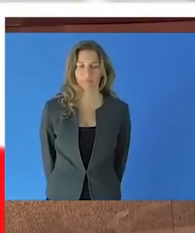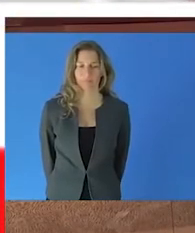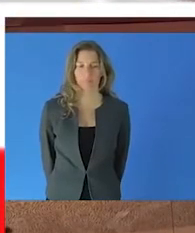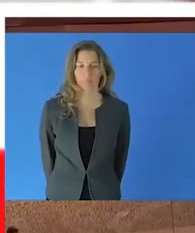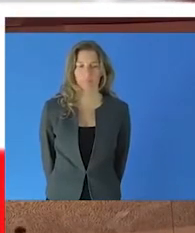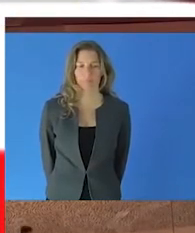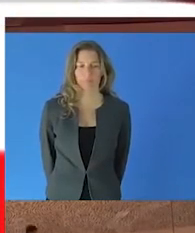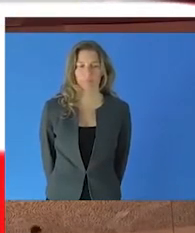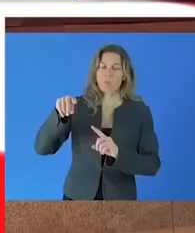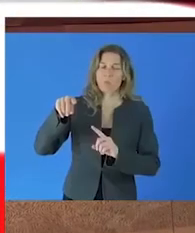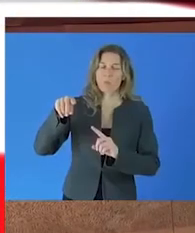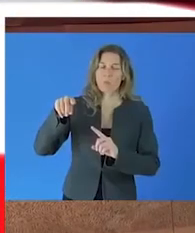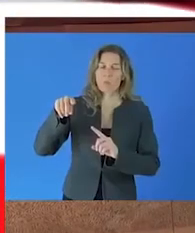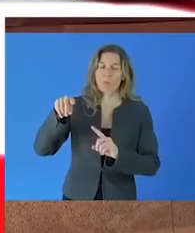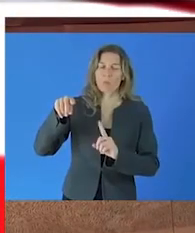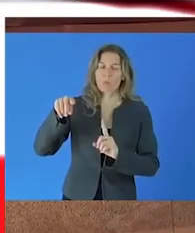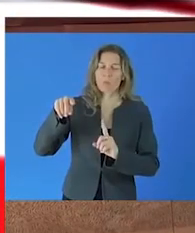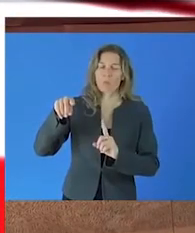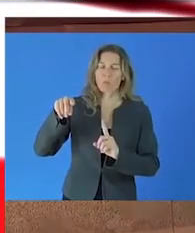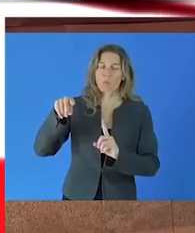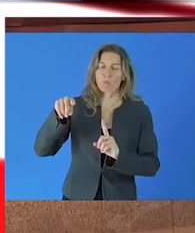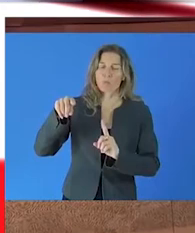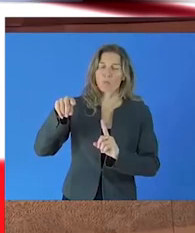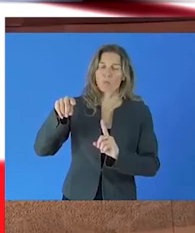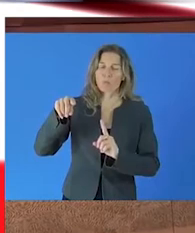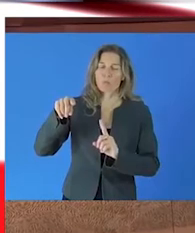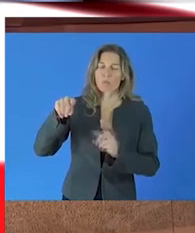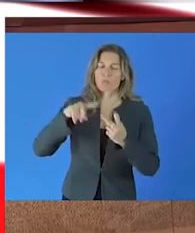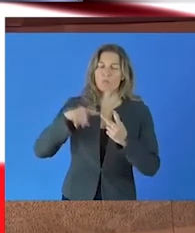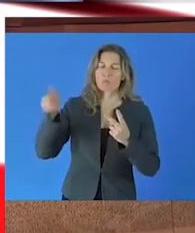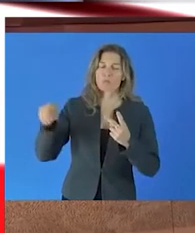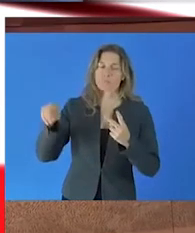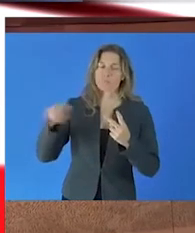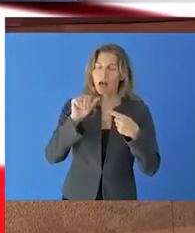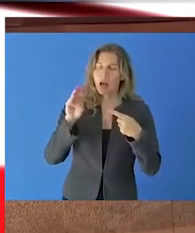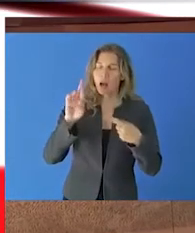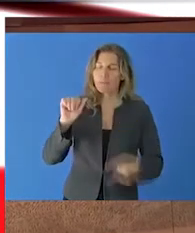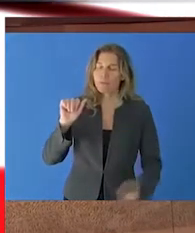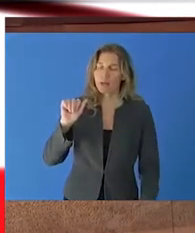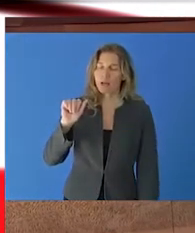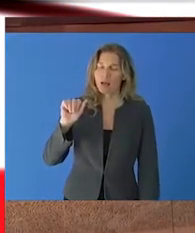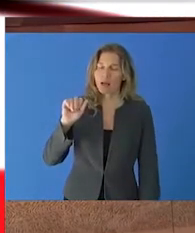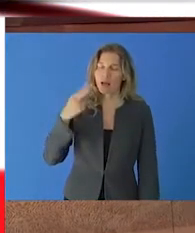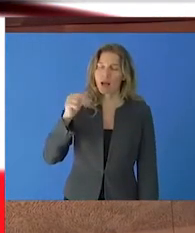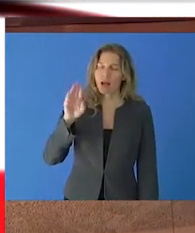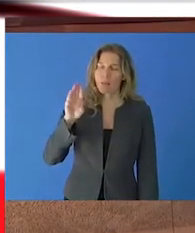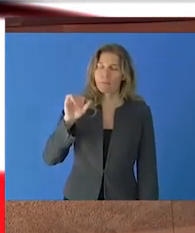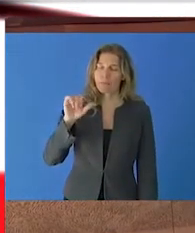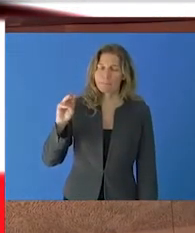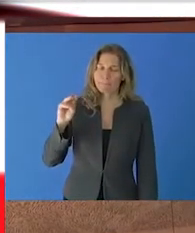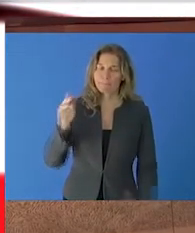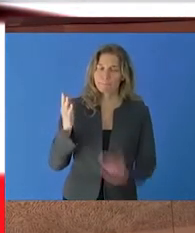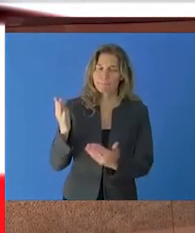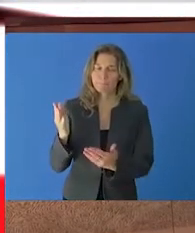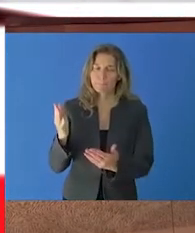qualité expert sur les droits des peuples autochtones conseil nationale d'arménie occidentale assemblée des arméniens d'arménie occidentale